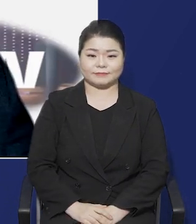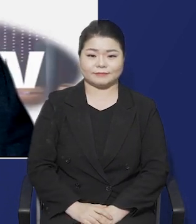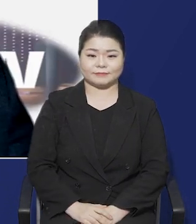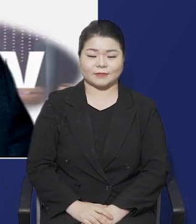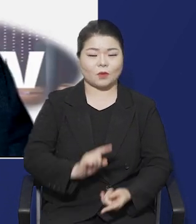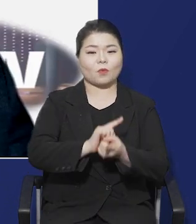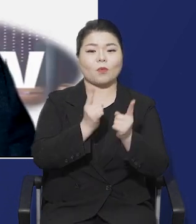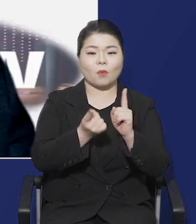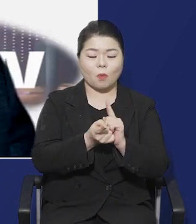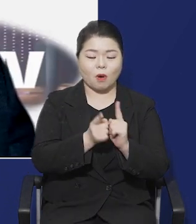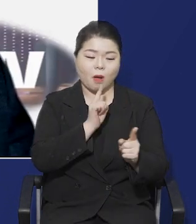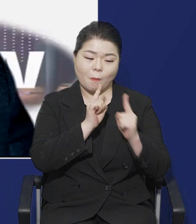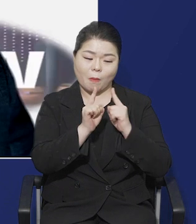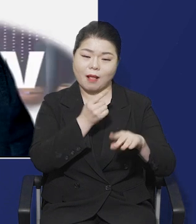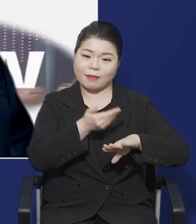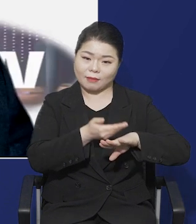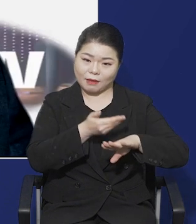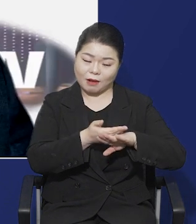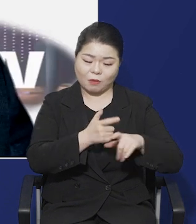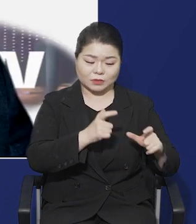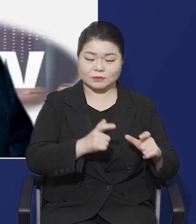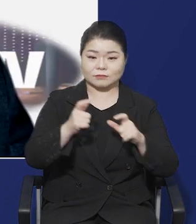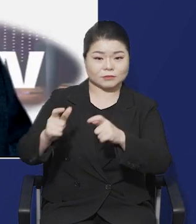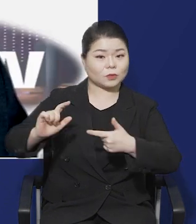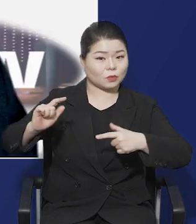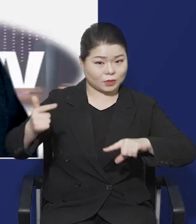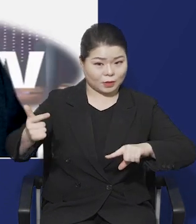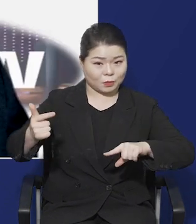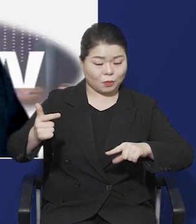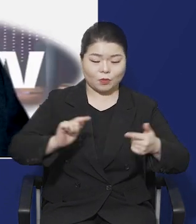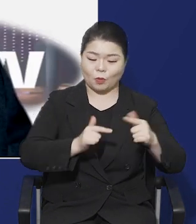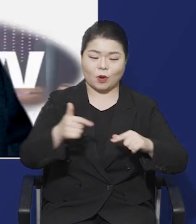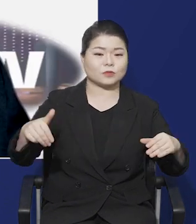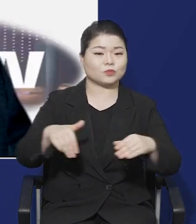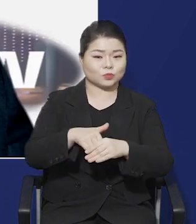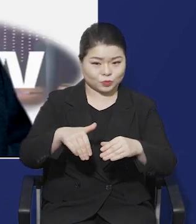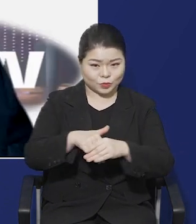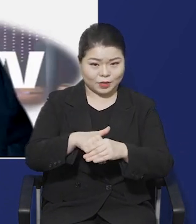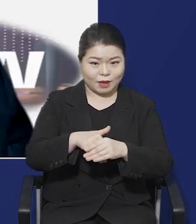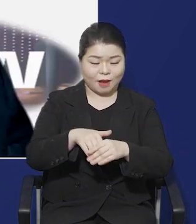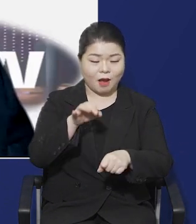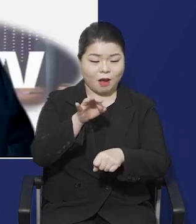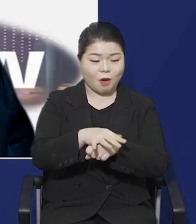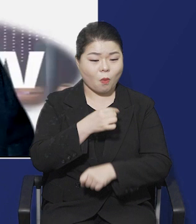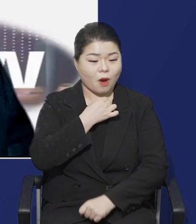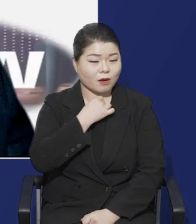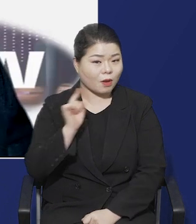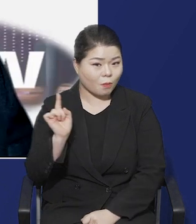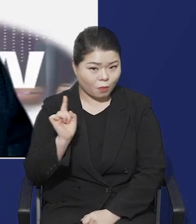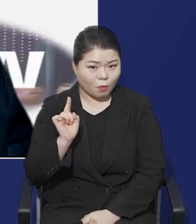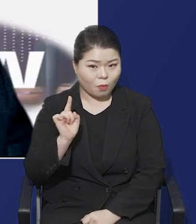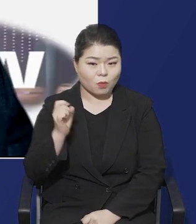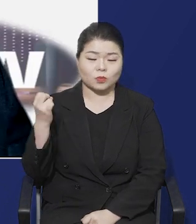특히 서로가 언어가 다르고 지리적 위치는 물론 다양한 문화와 구매 선호도의 차이,